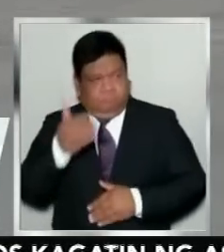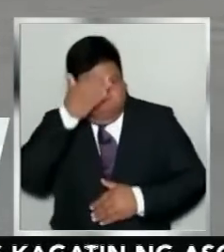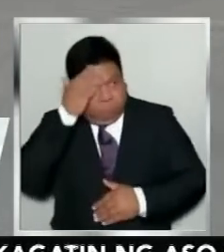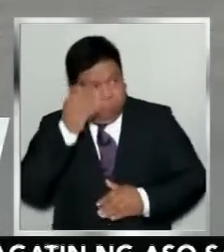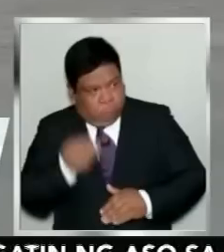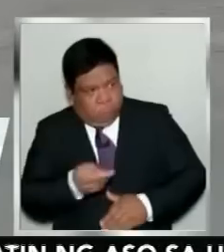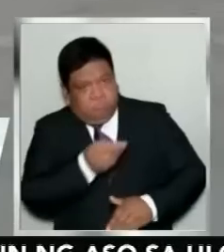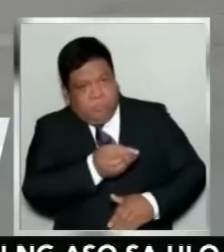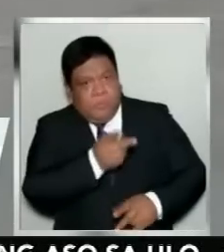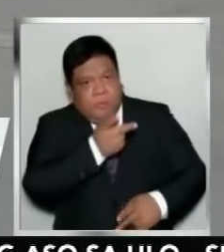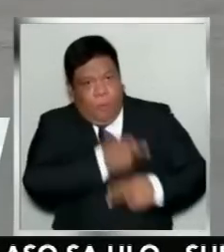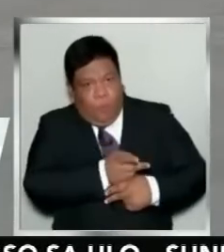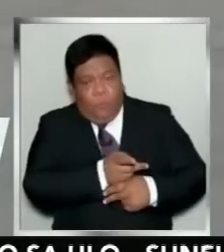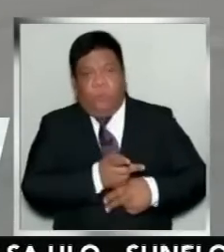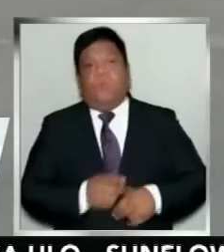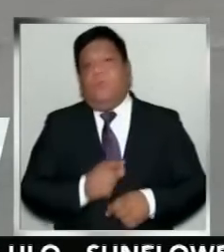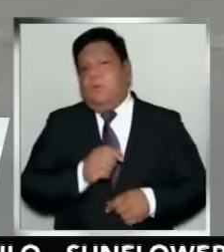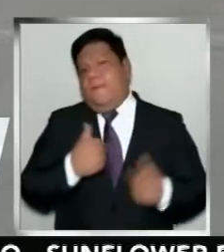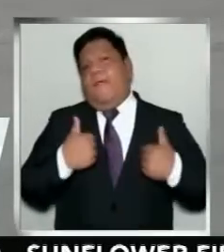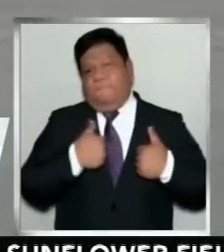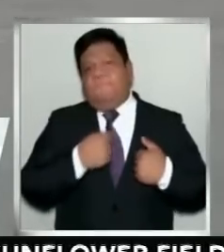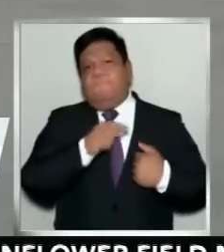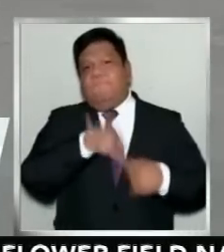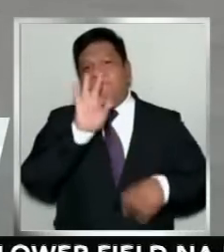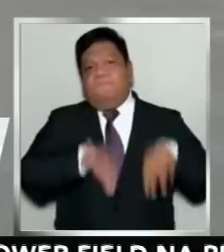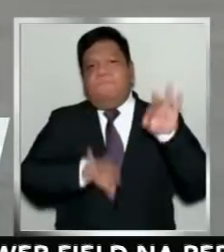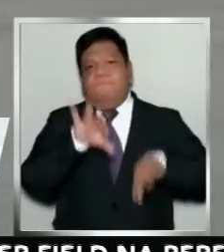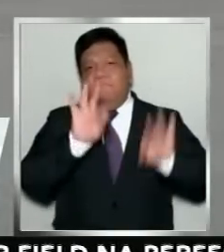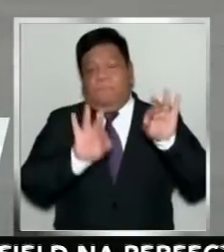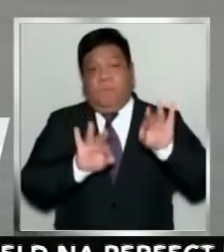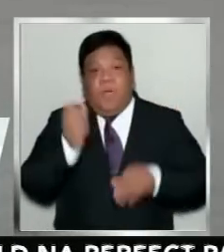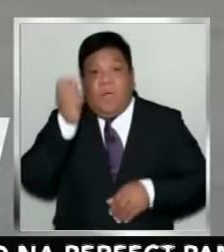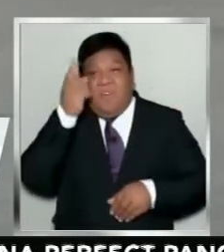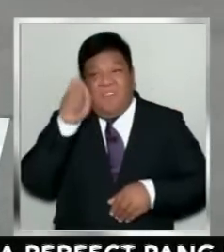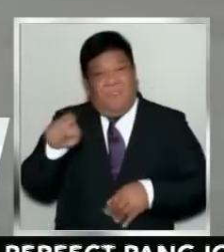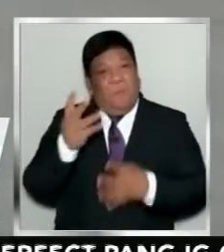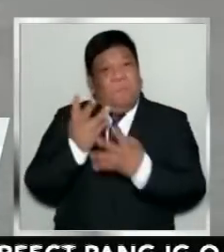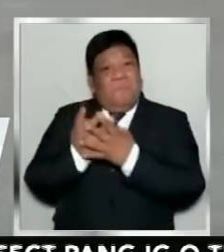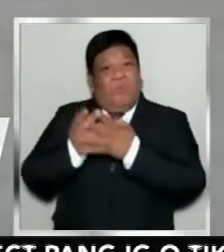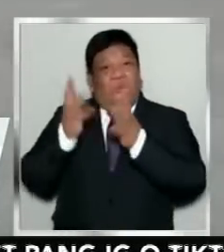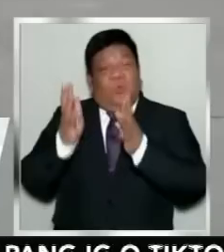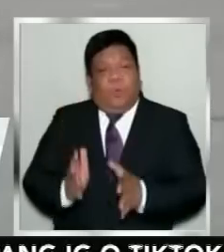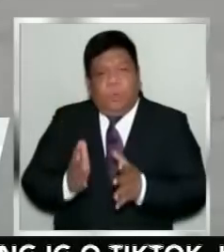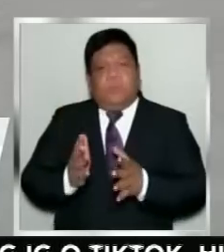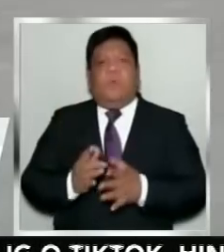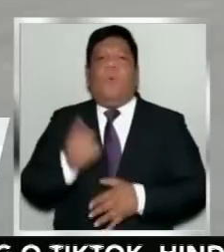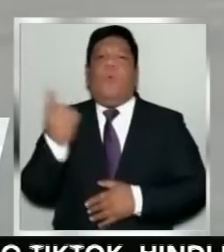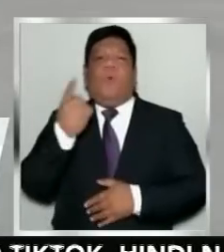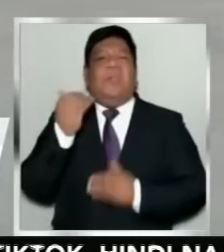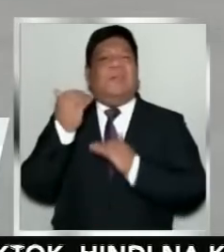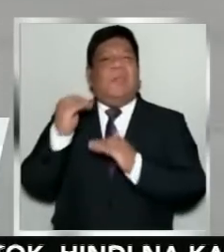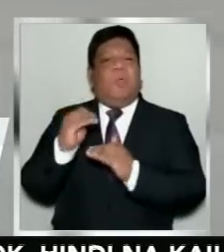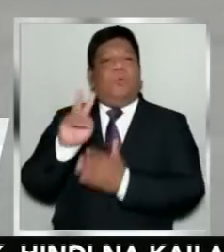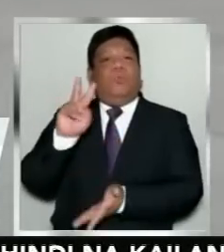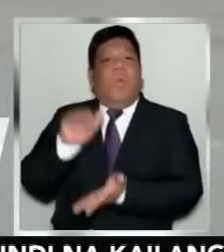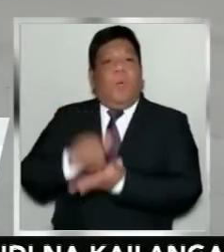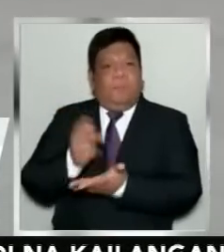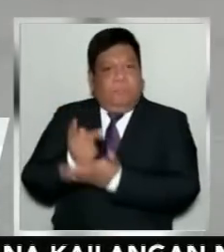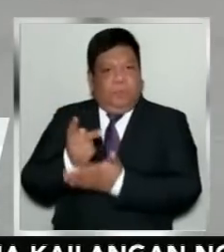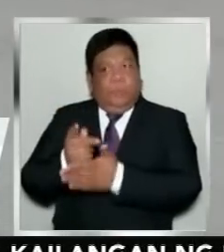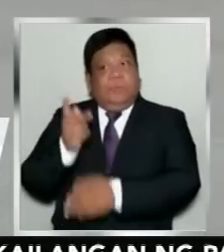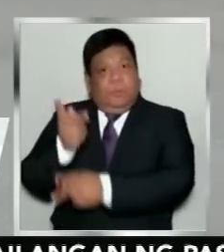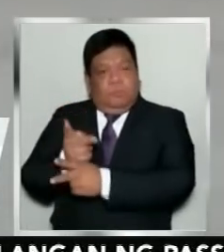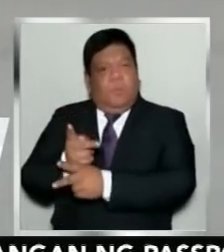perang pwedeng hawakan ng mga PDL kada araw. Pero may ilan na nakakatanggap ng 1,000-1,000 pisong padala mula sa labas. Kaya para di